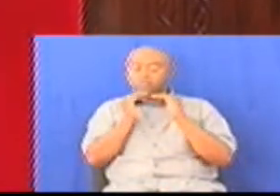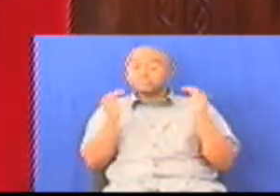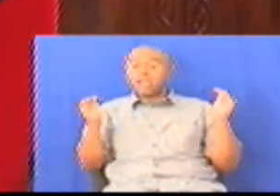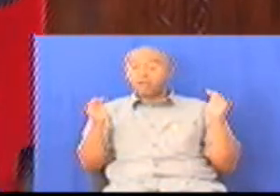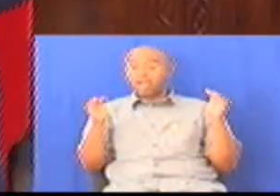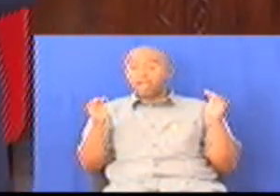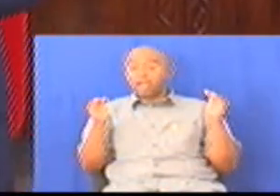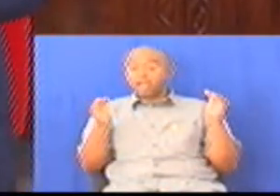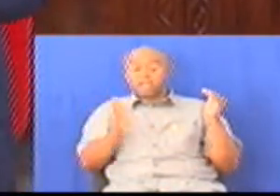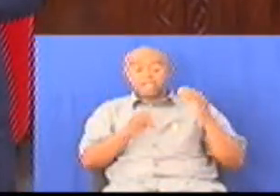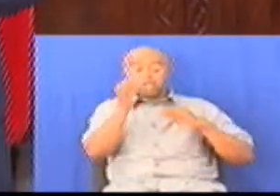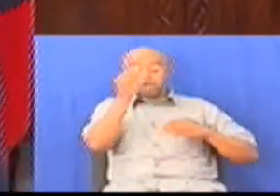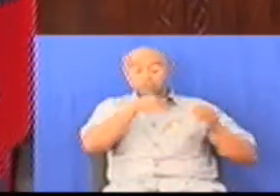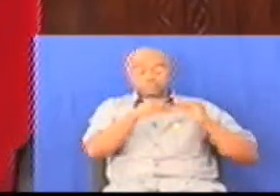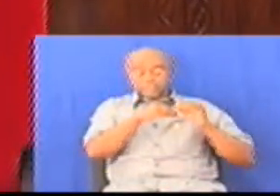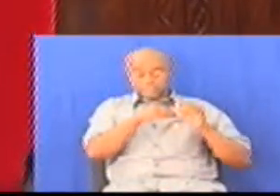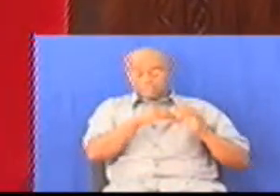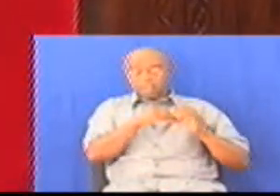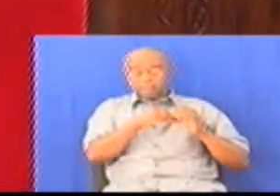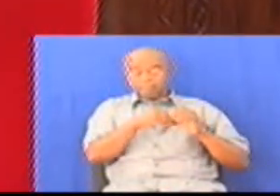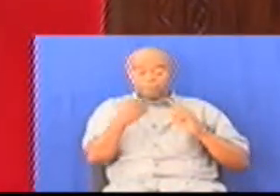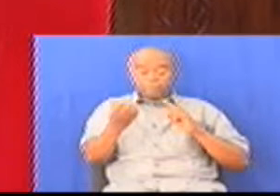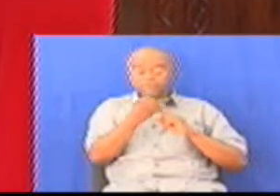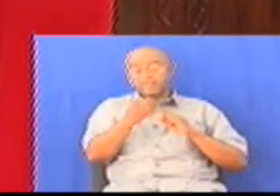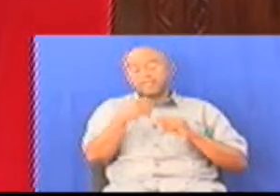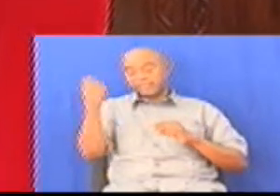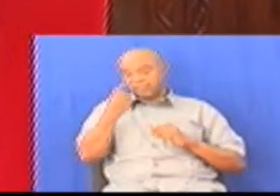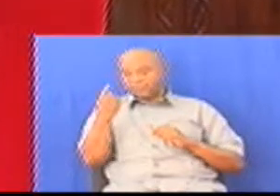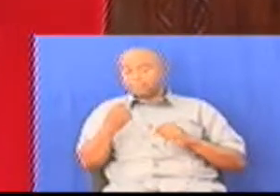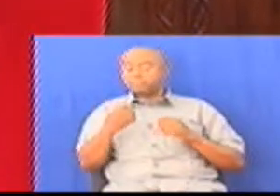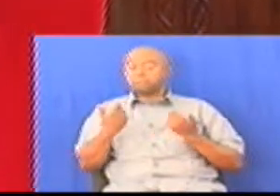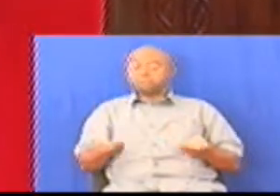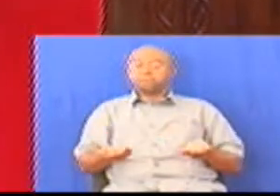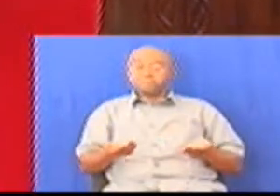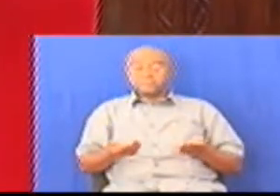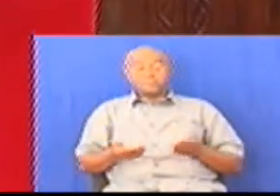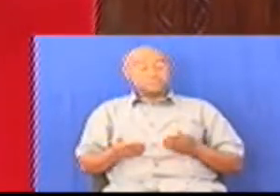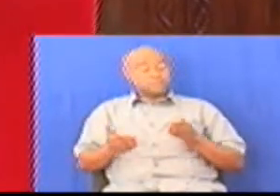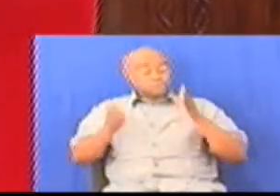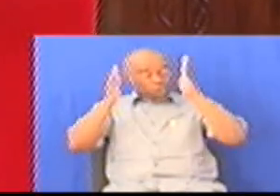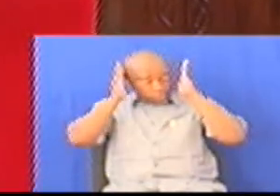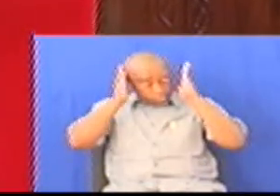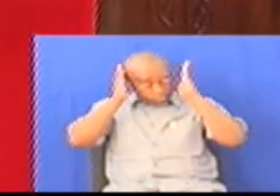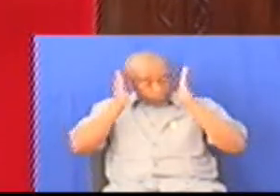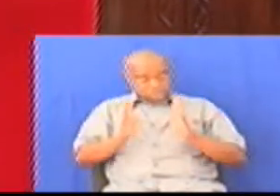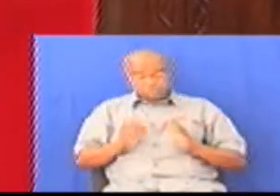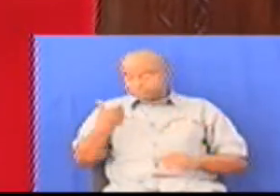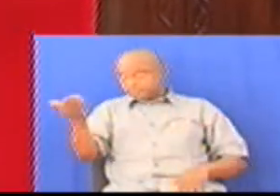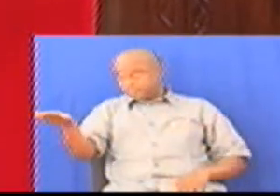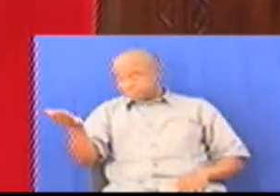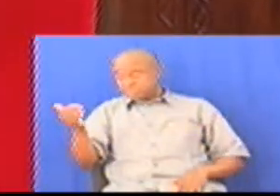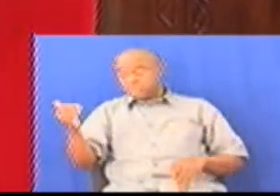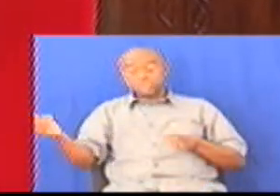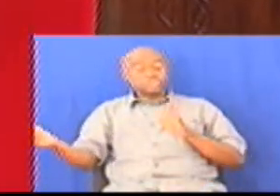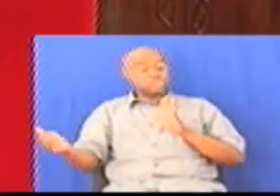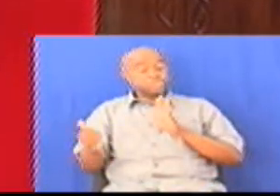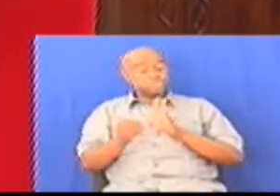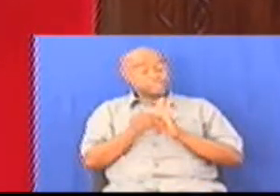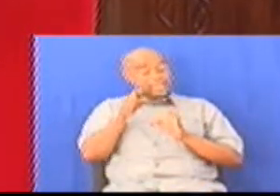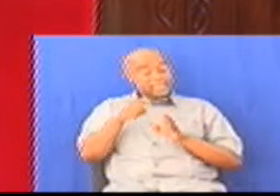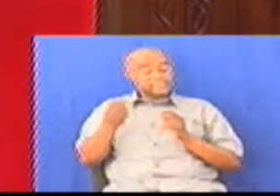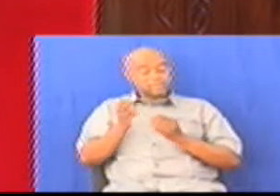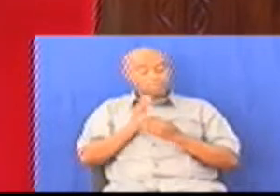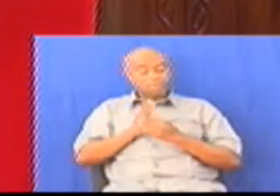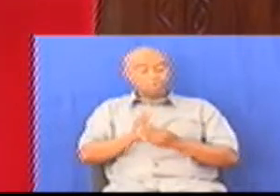maendeleo ya ufundi kwa manufaa ya taifa. Hitimisho. Mheshimiwa Spika, sheria hii inayopendekezwa ndio mwongozo wa utekelezaji wa bajeti ya